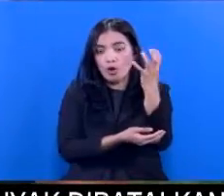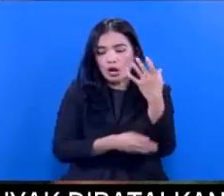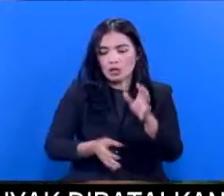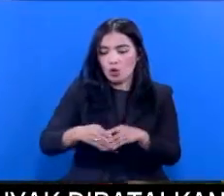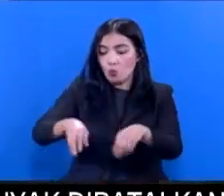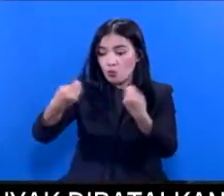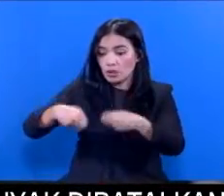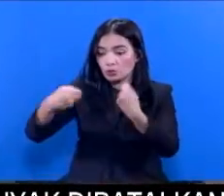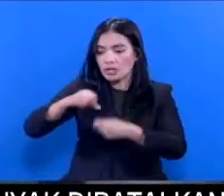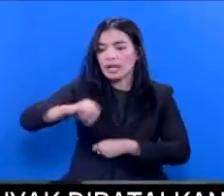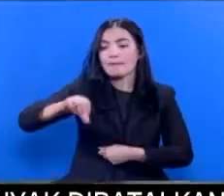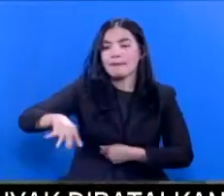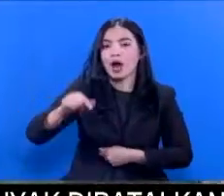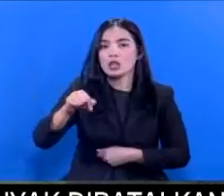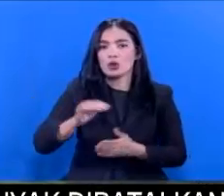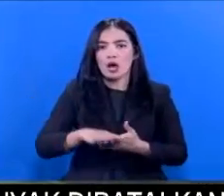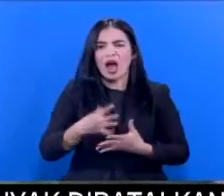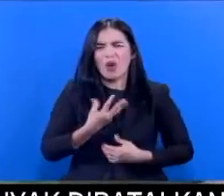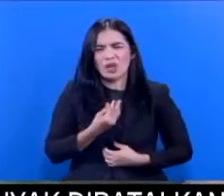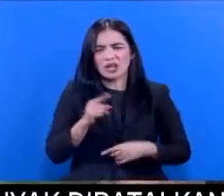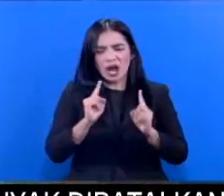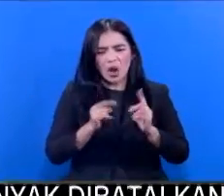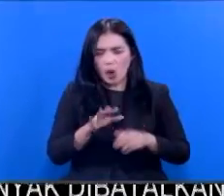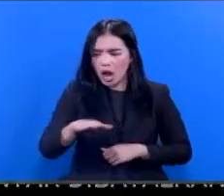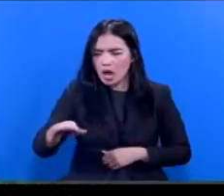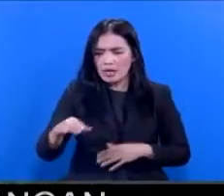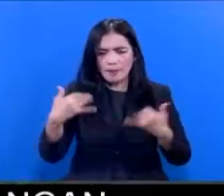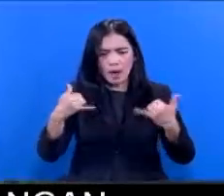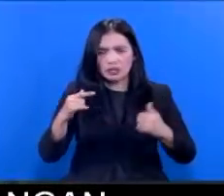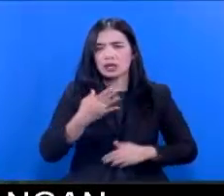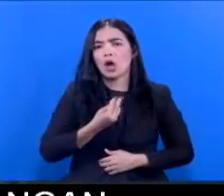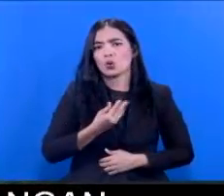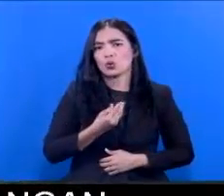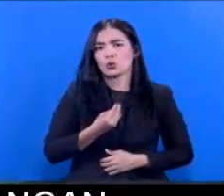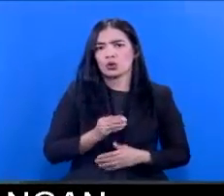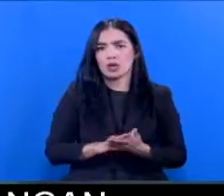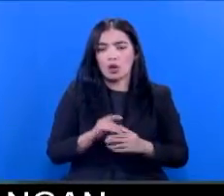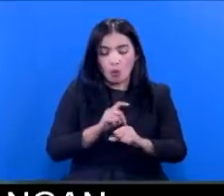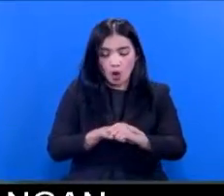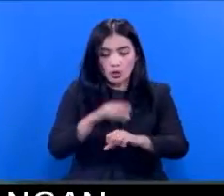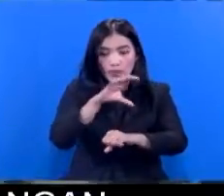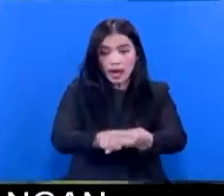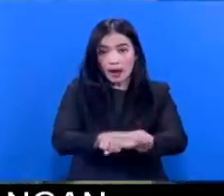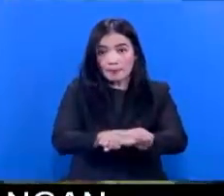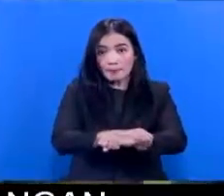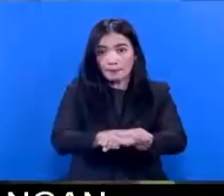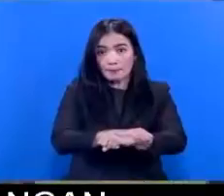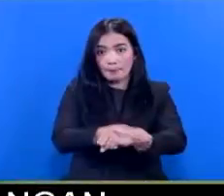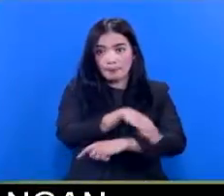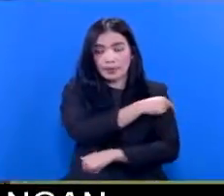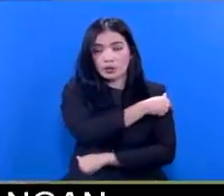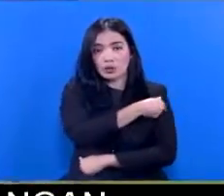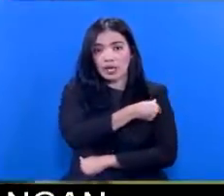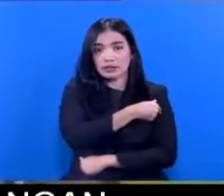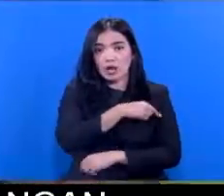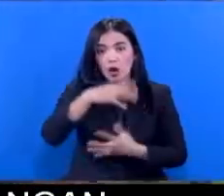sampah wajah khawatir kawanan Monyet akan mengganggu anak-anak sayanya saat hendak ditangkap petugas bksda wilayah 3 Ciamis